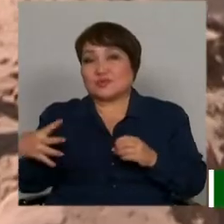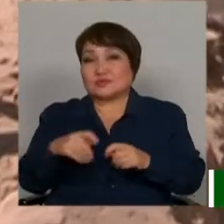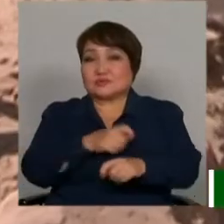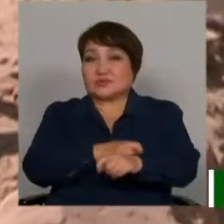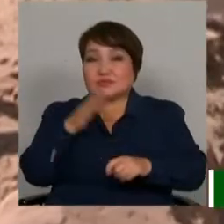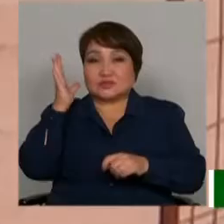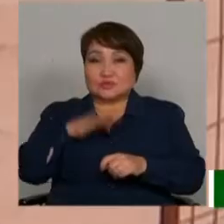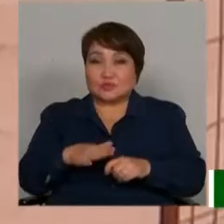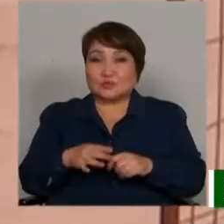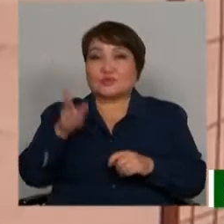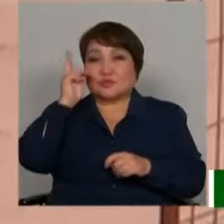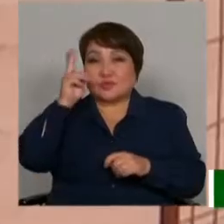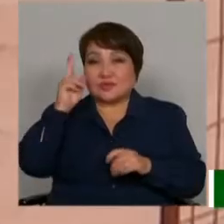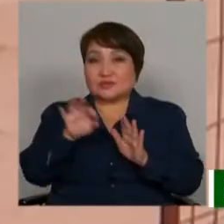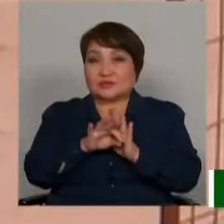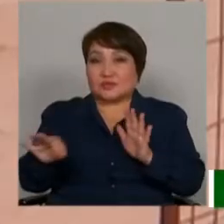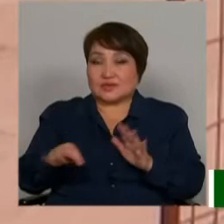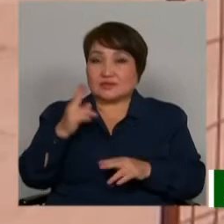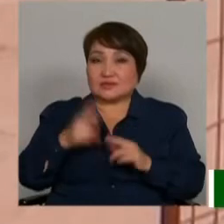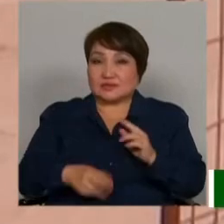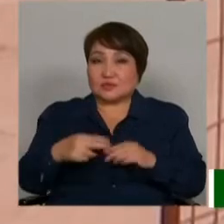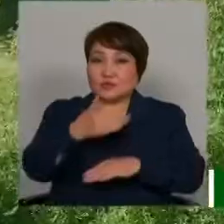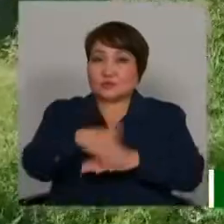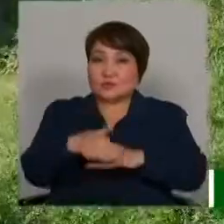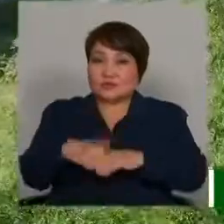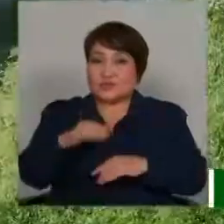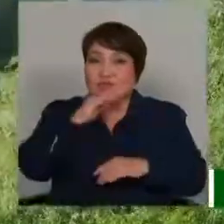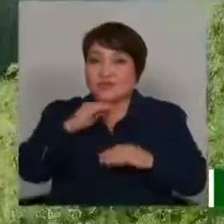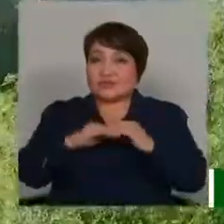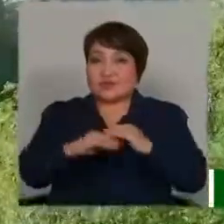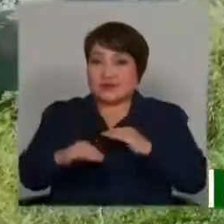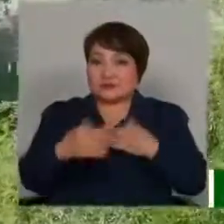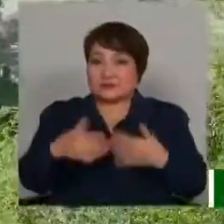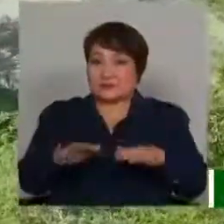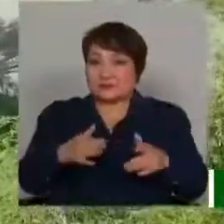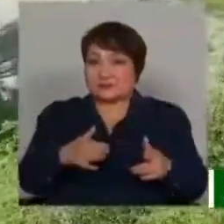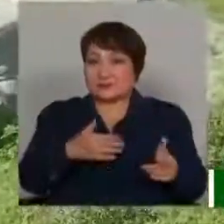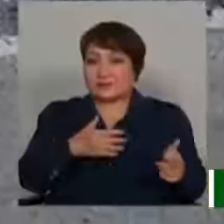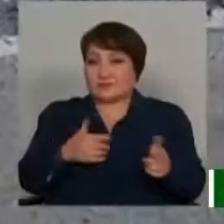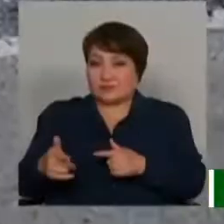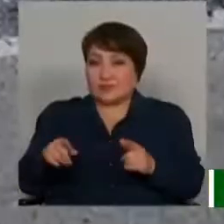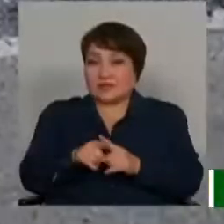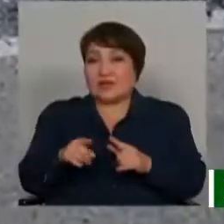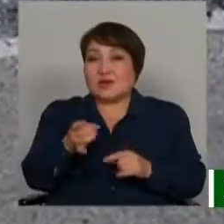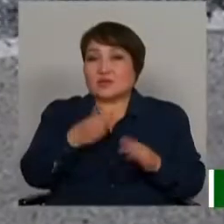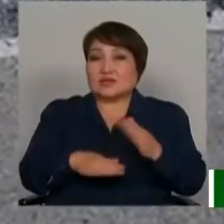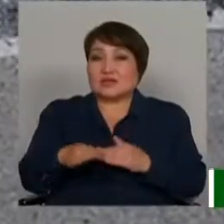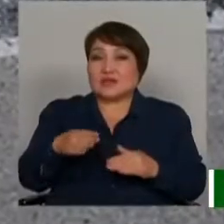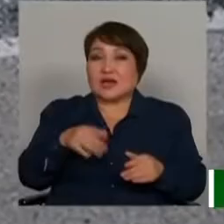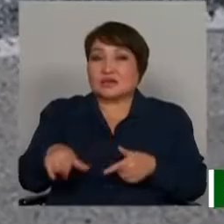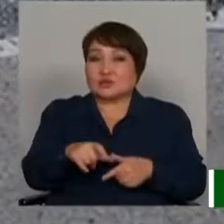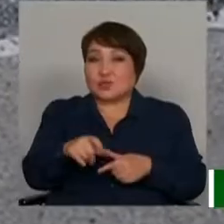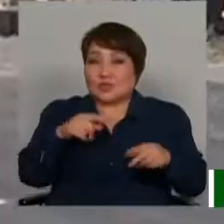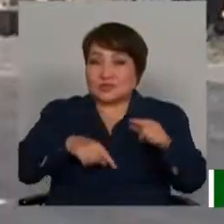тарту аяқталады. Құбыры тартылып болған 30 көшеге асфальт төселіп қойыпты. Ал аудандағы жол инфрақұрылымын жақсарту үшін 13